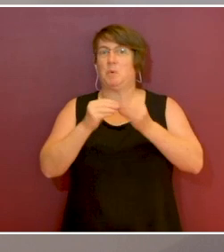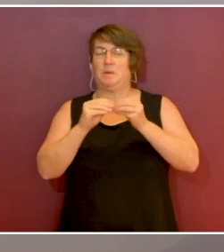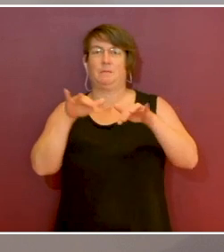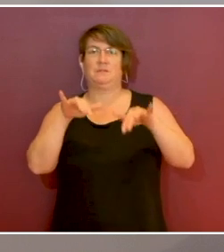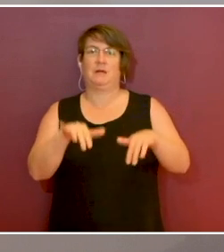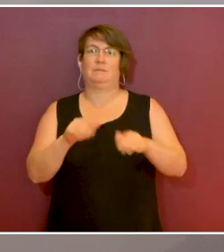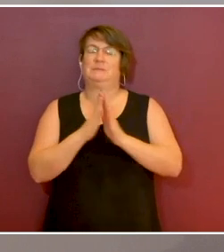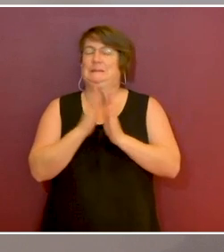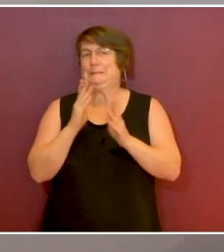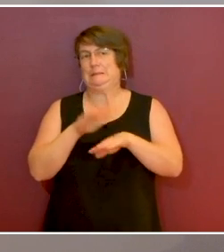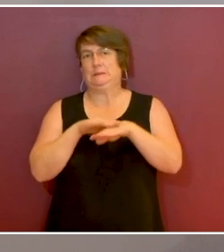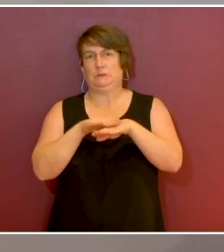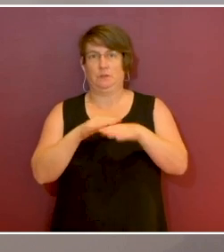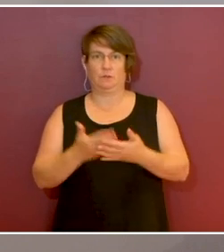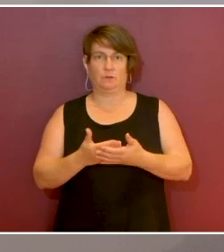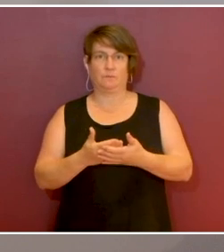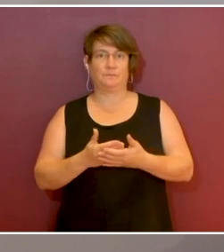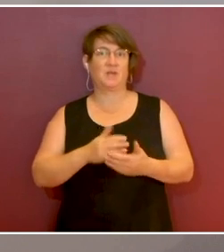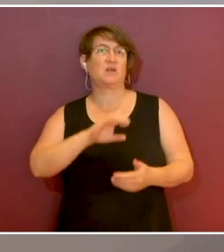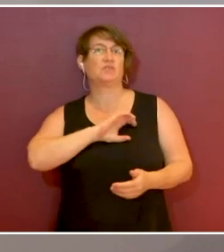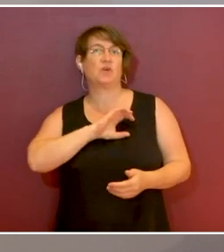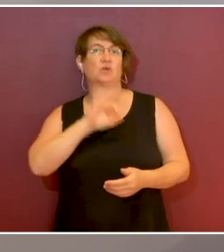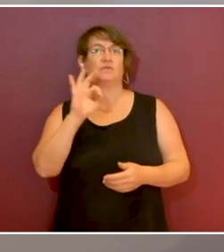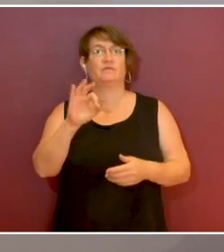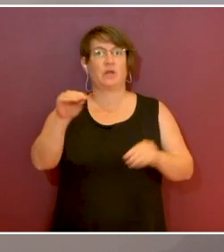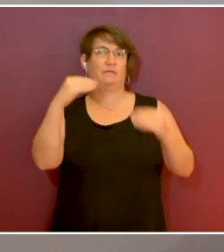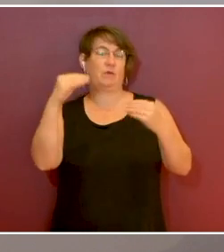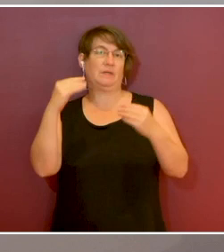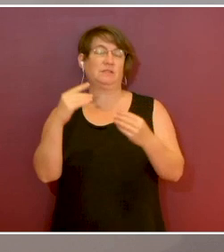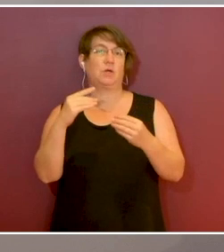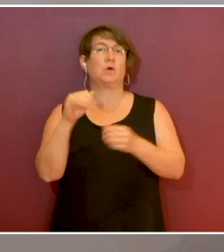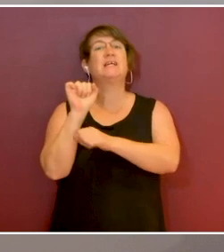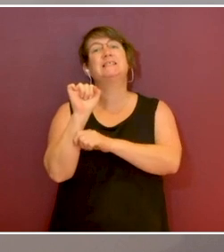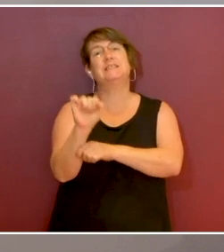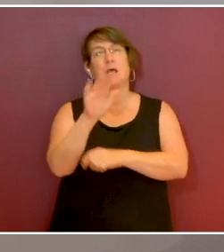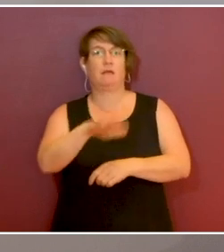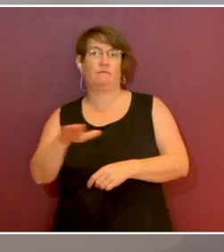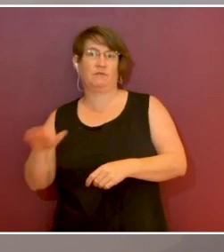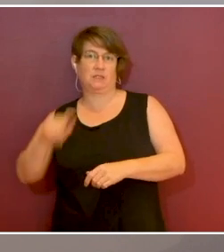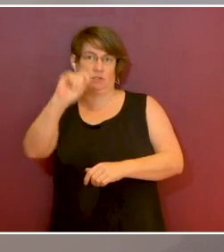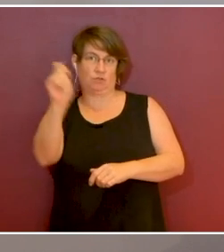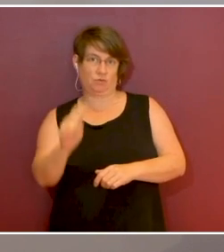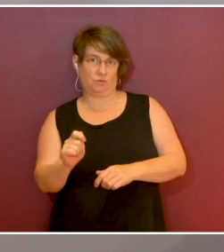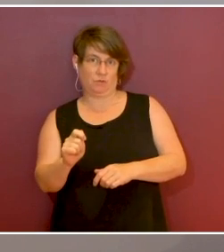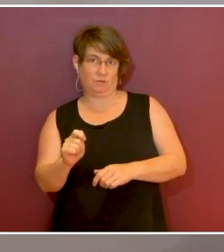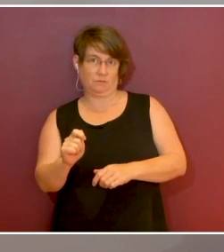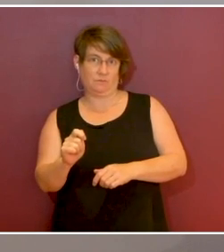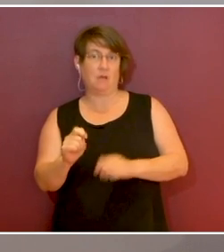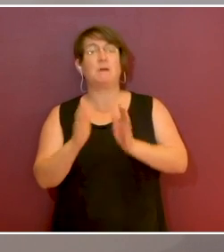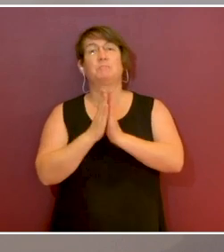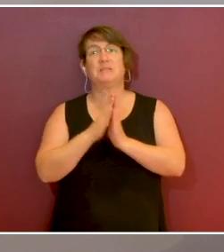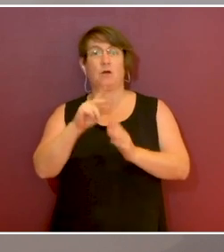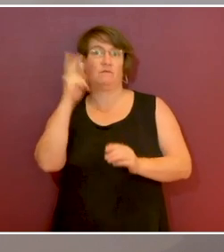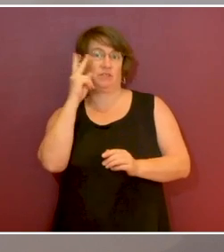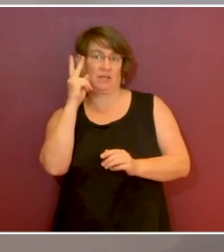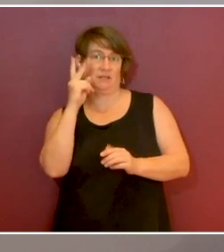Ja, Gelegenheit zur Information zum Thema Safe-Kids-Studien in der Gesamtschau mit der Bitte um Verständnis, dass wir uns wegen